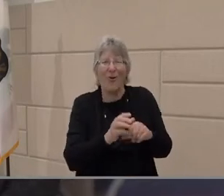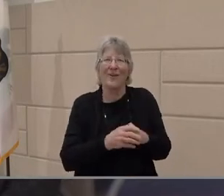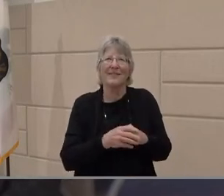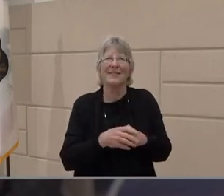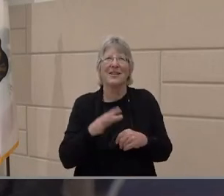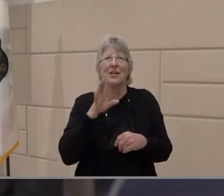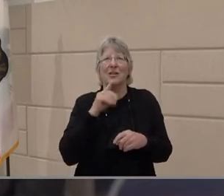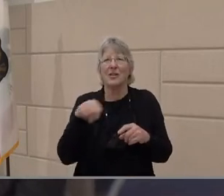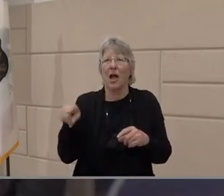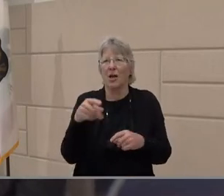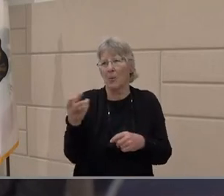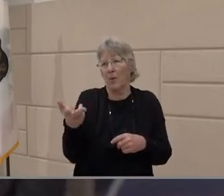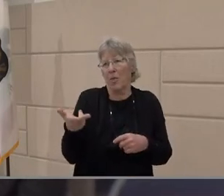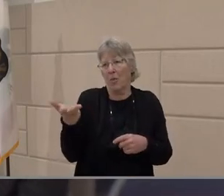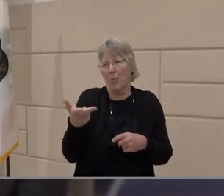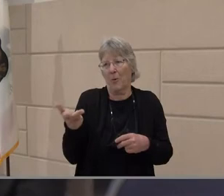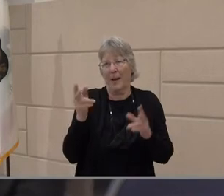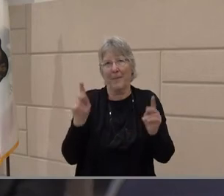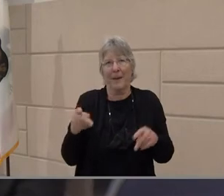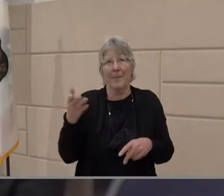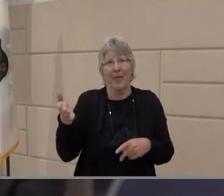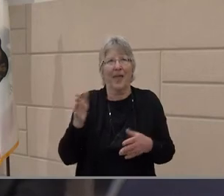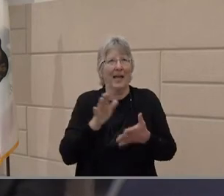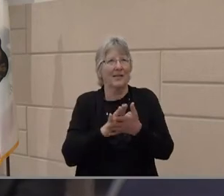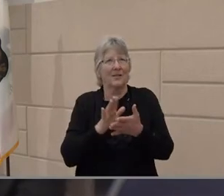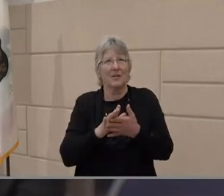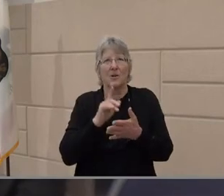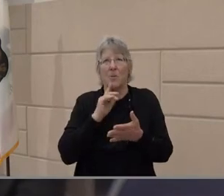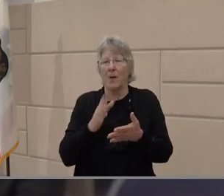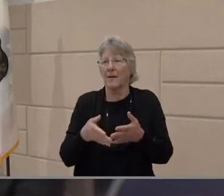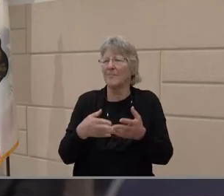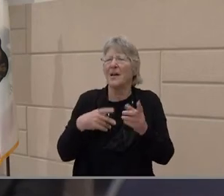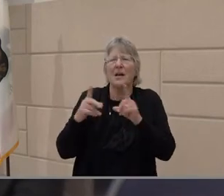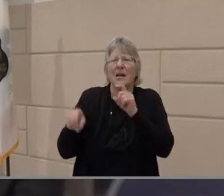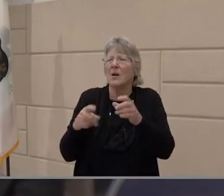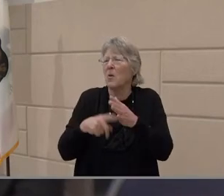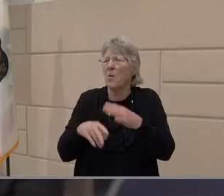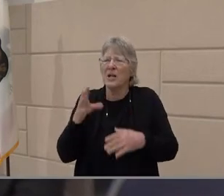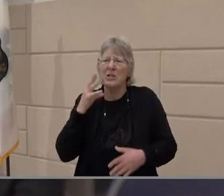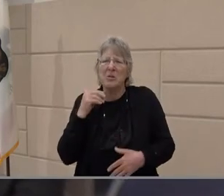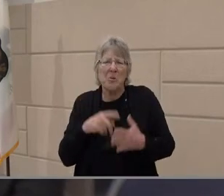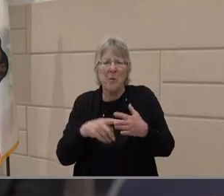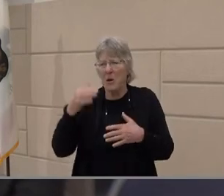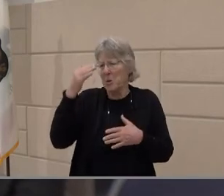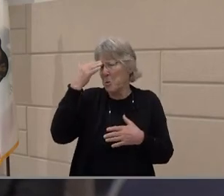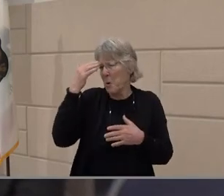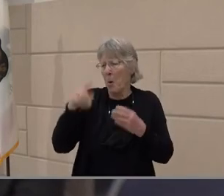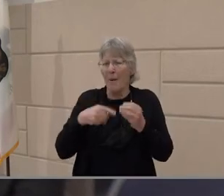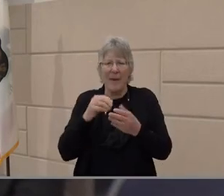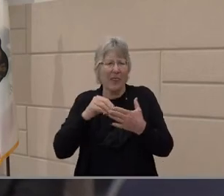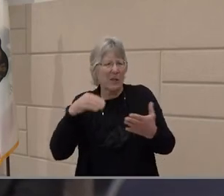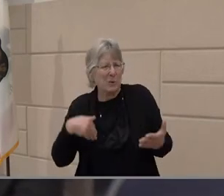ដាក់ក្រៅតែពីអ្នកបោសសម្អាតទៅទៀតគេជួយអប់រំជួយណែនាំសិស្ស